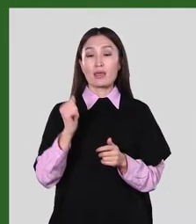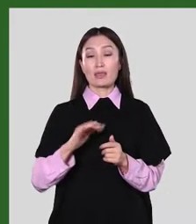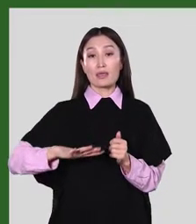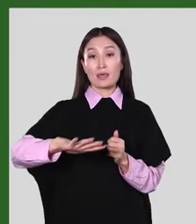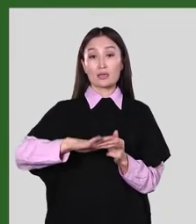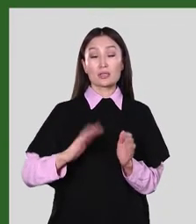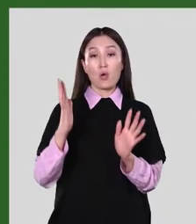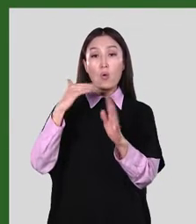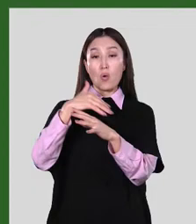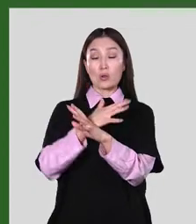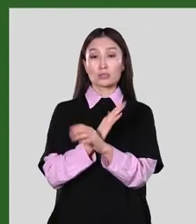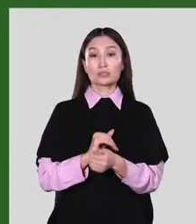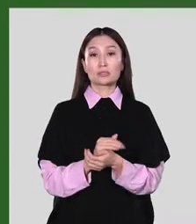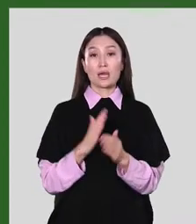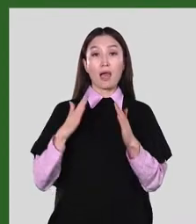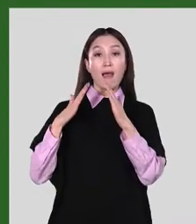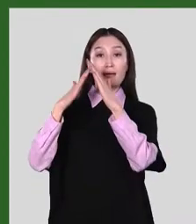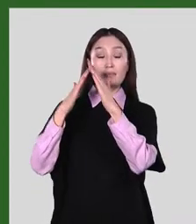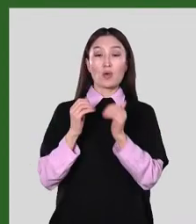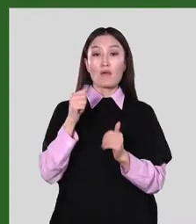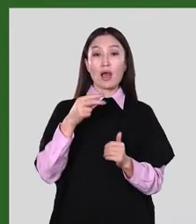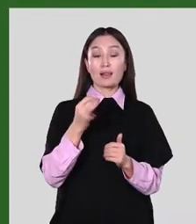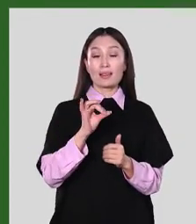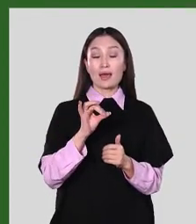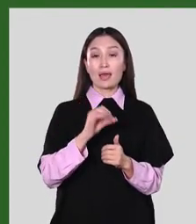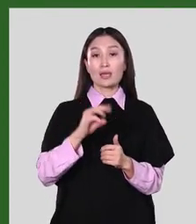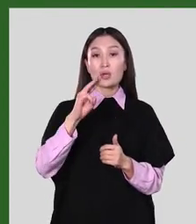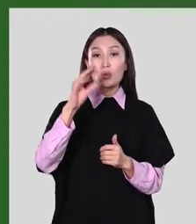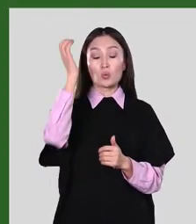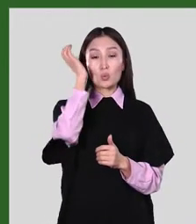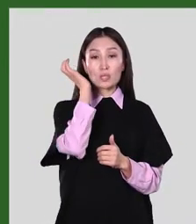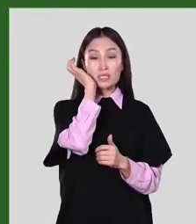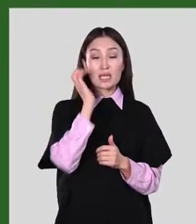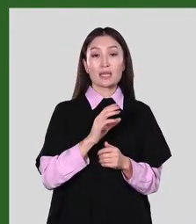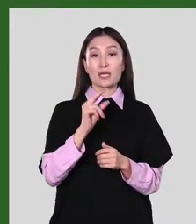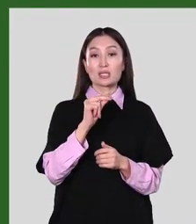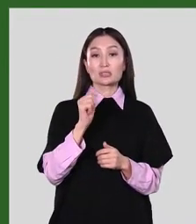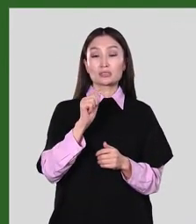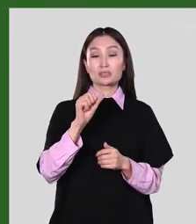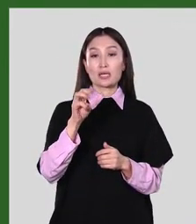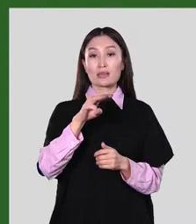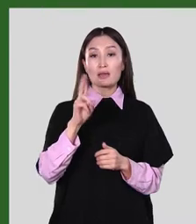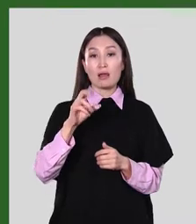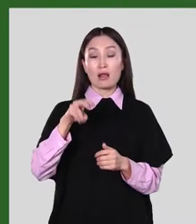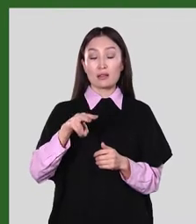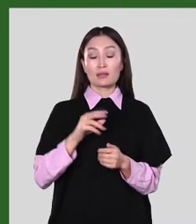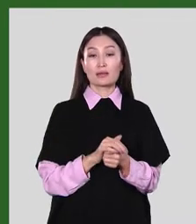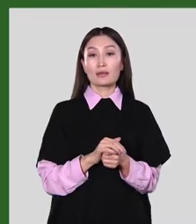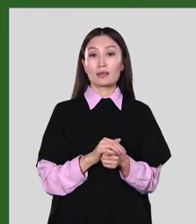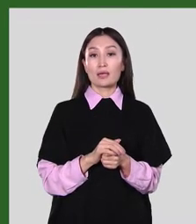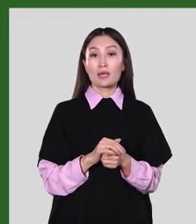горных хребтов алайского туркестанского и четкой пскова хребтов